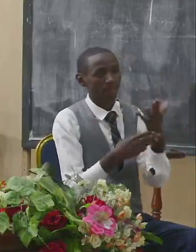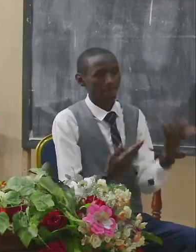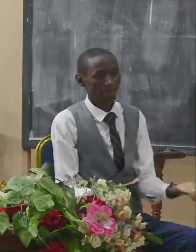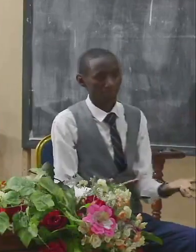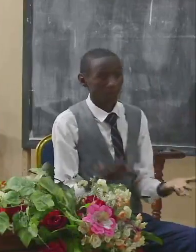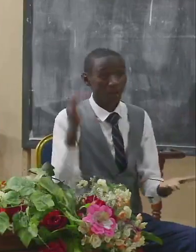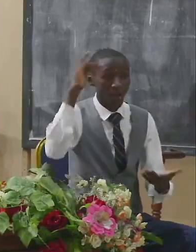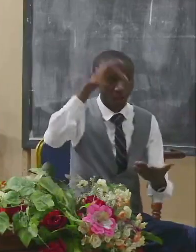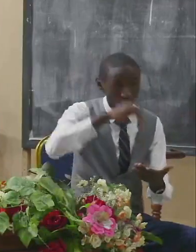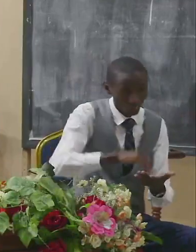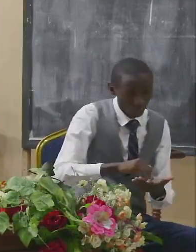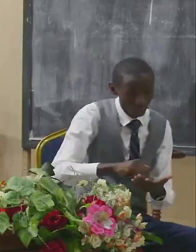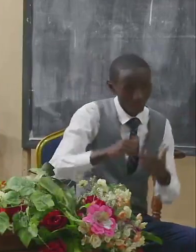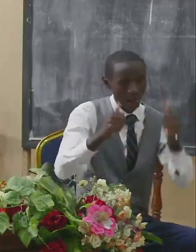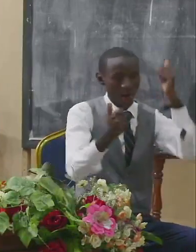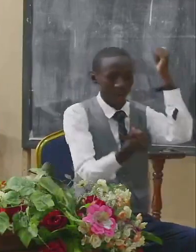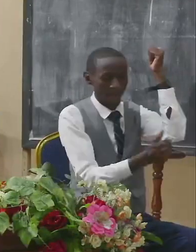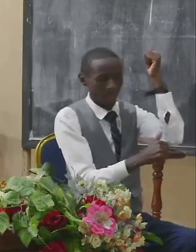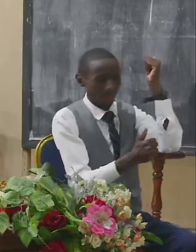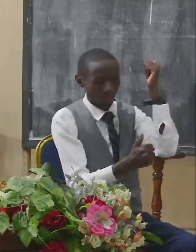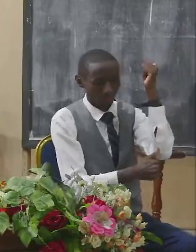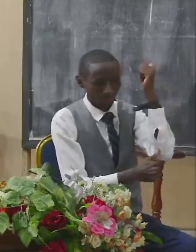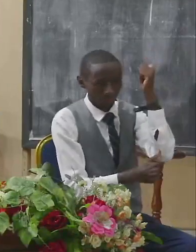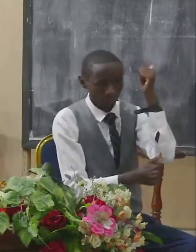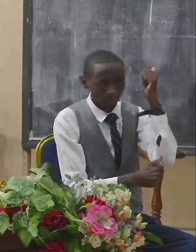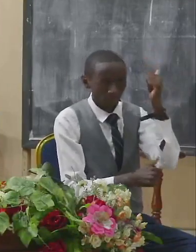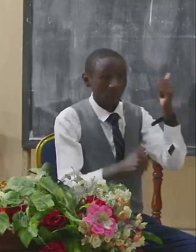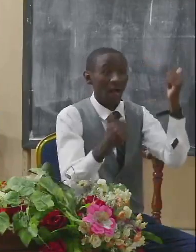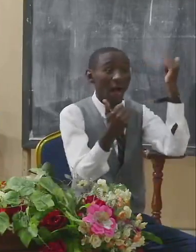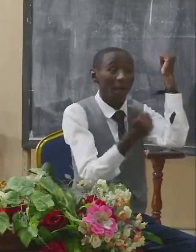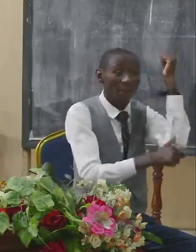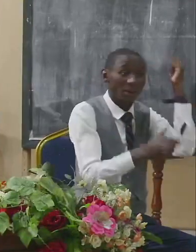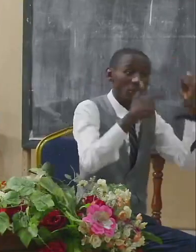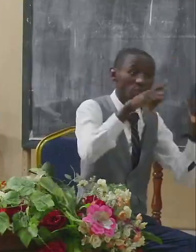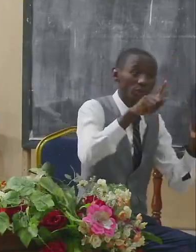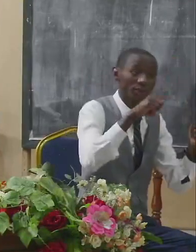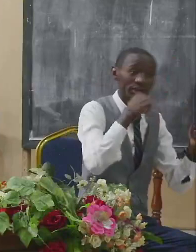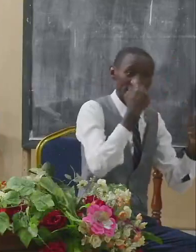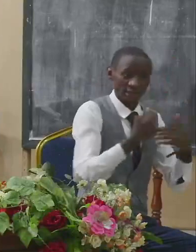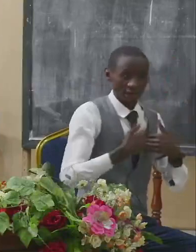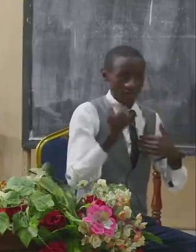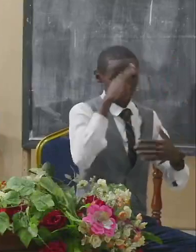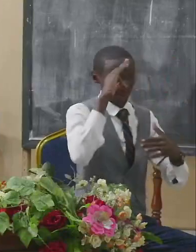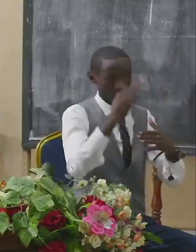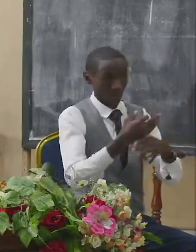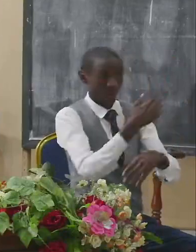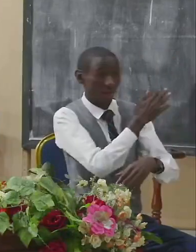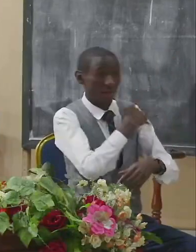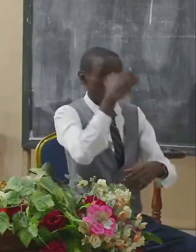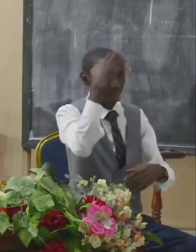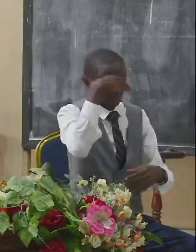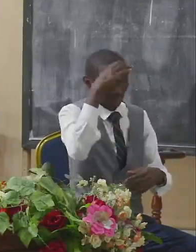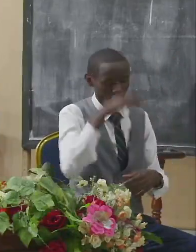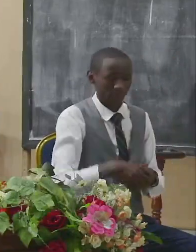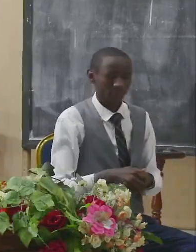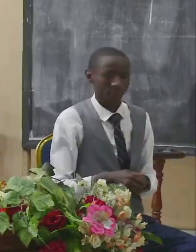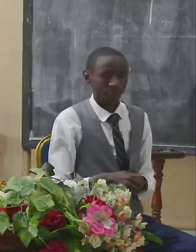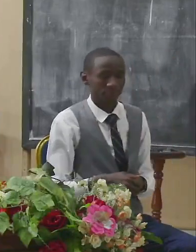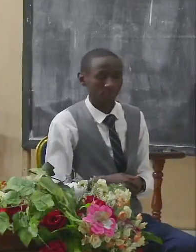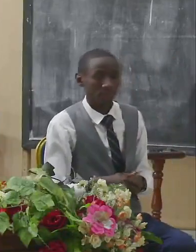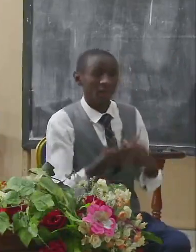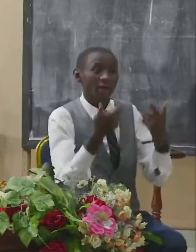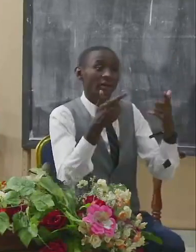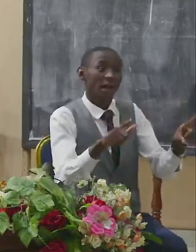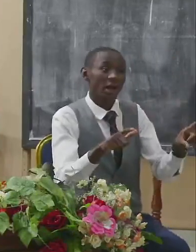Et Abraham. Na Abraham. Et lui qui avait la foi. Ye mwenye alikuwa na imani. Na Isaka. Quand on a pris, on a lié les mains.